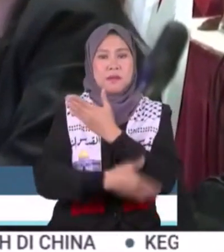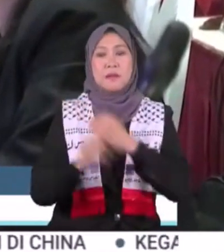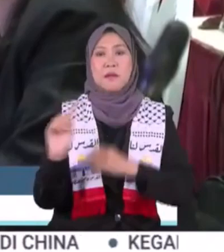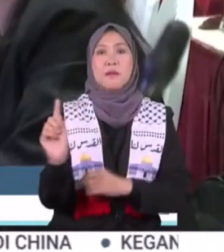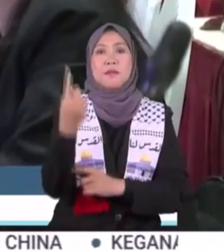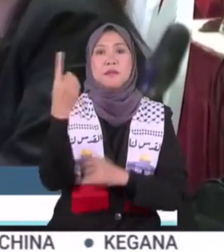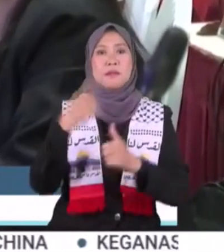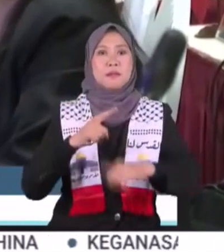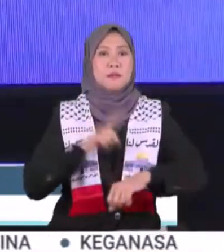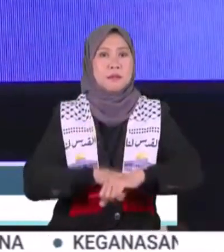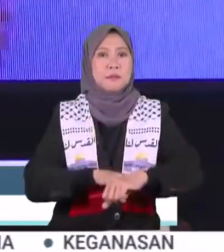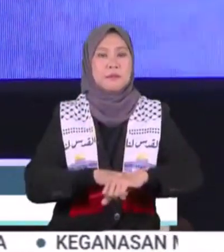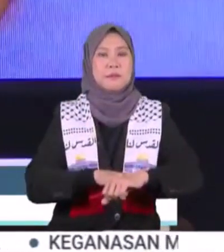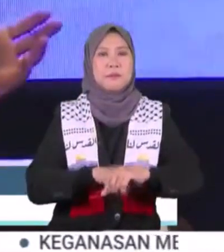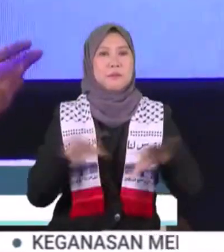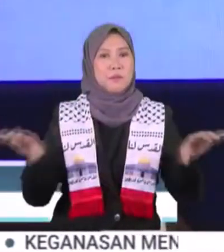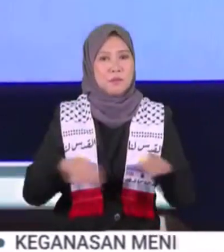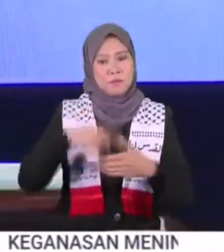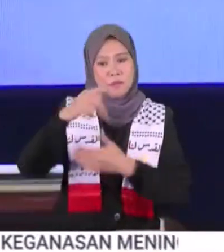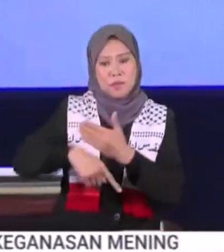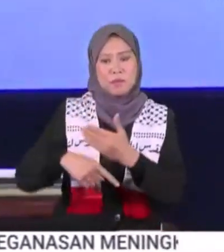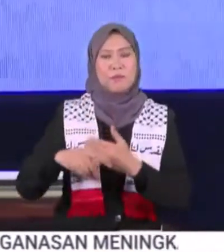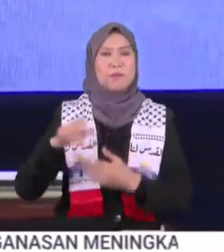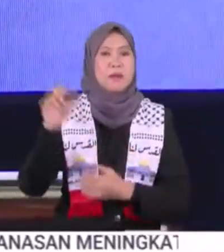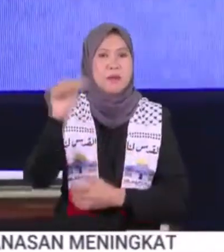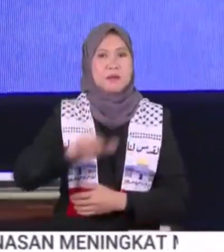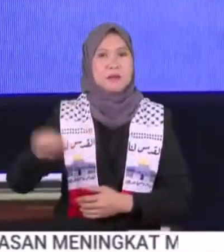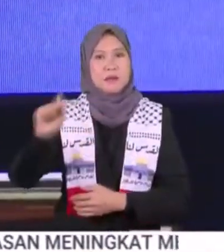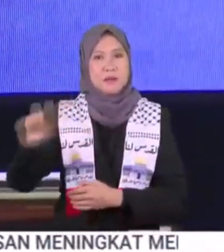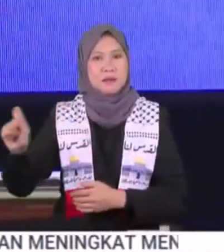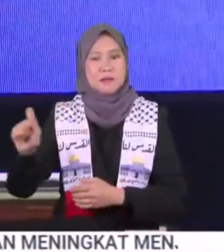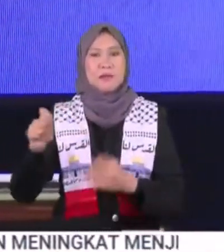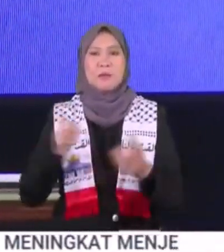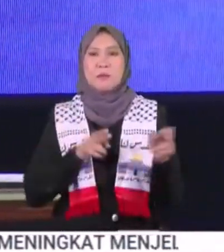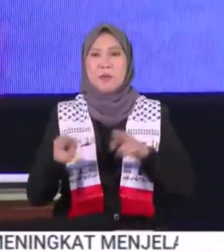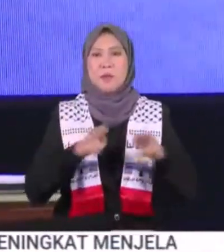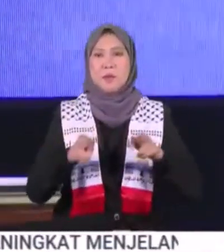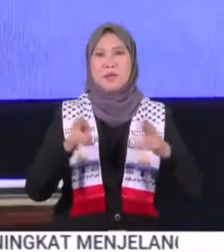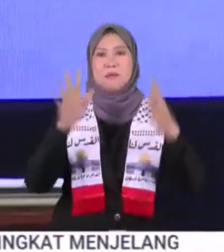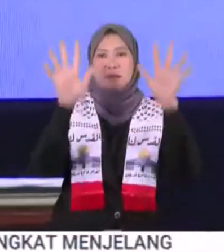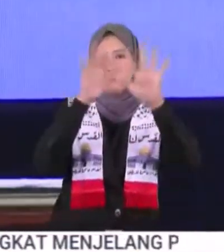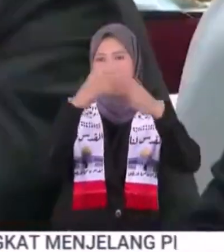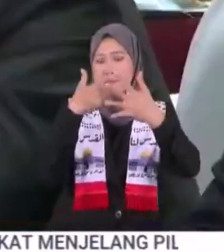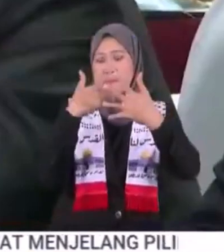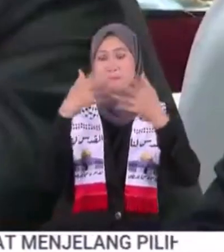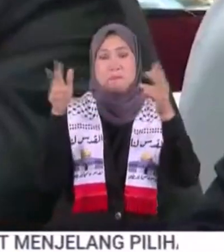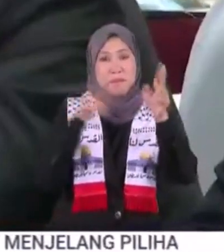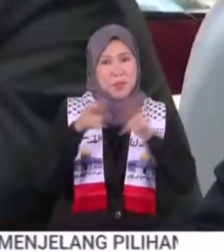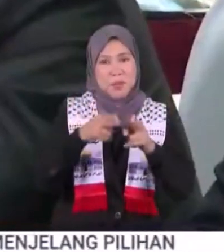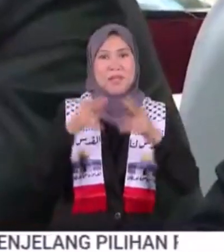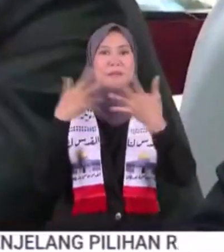dianjurkan di peringkat Asia Tenggara yang menghimpunkan pengurusan penjara Asia Tenggara